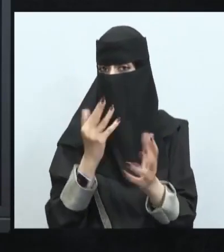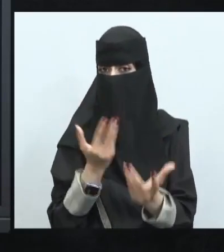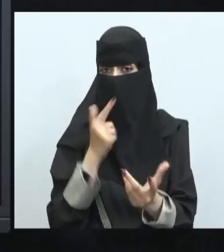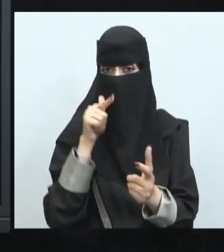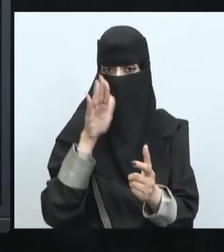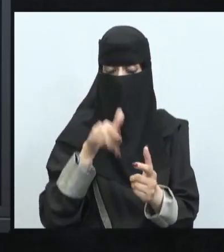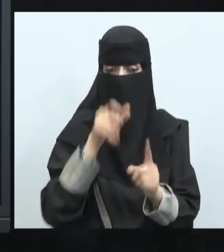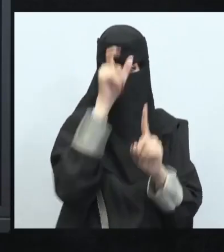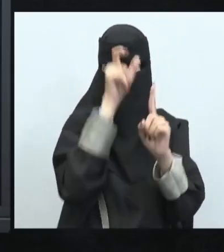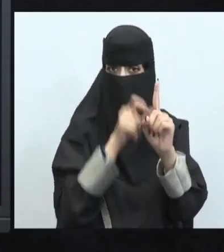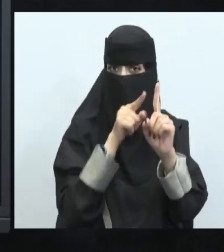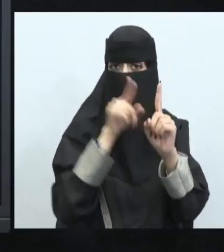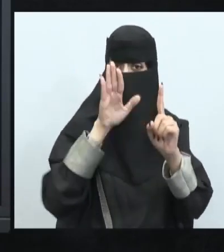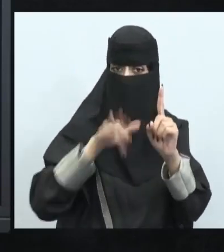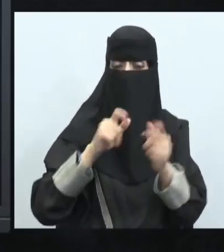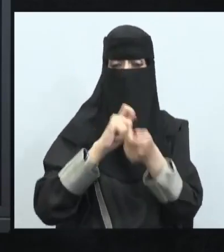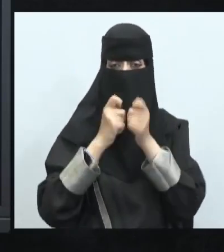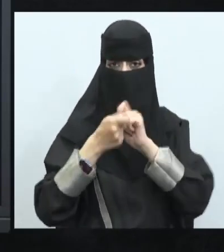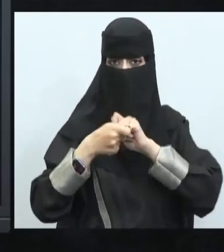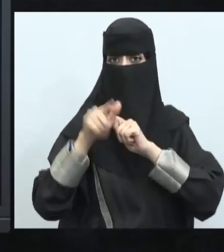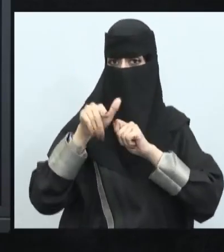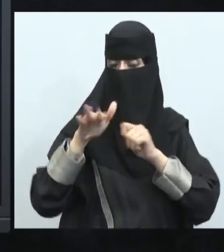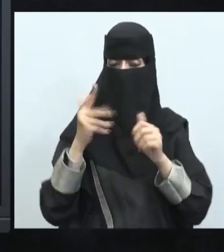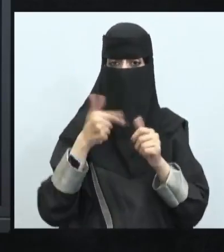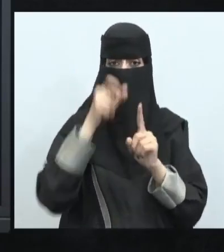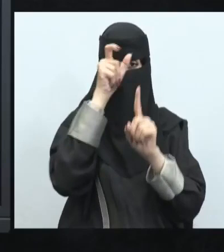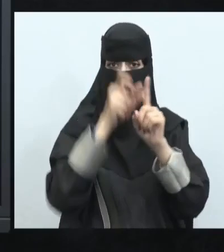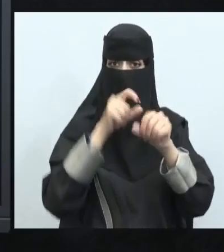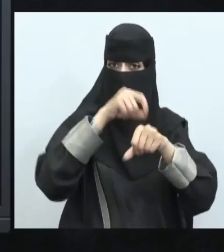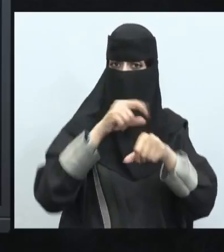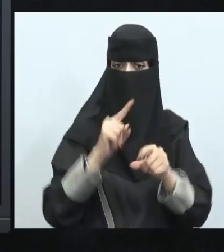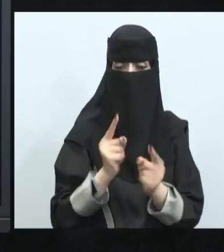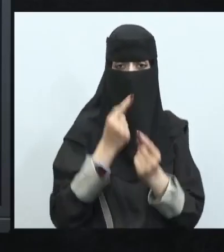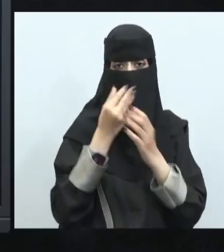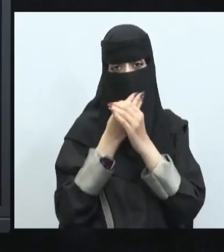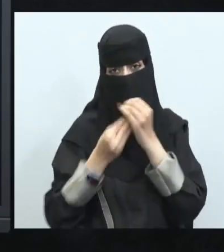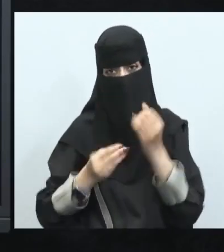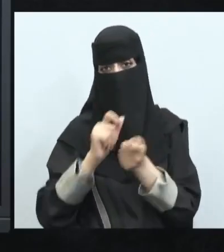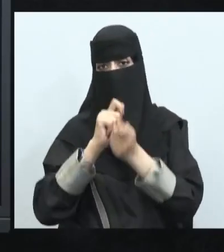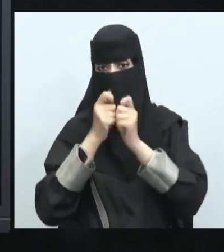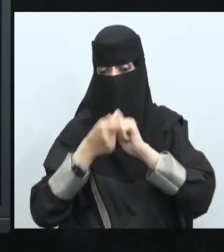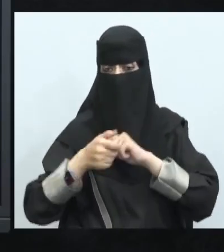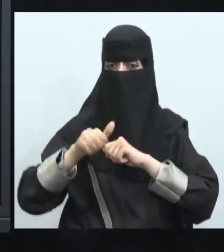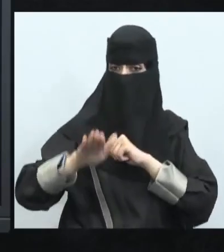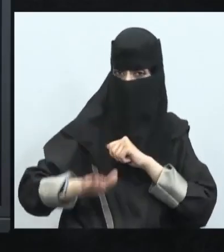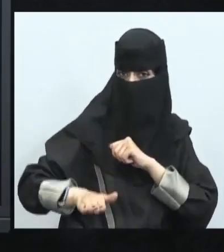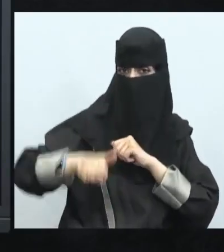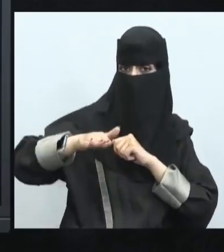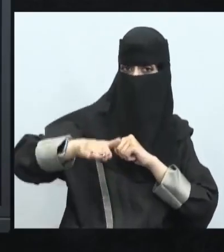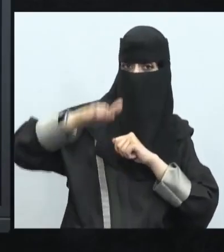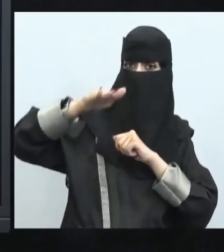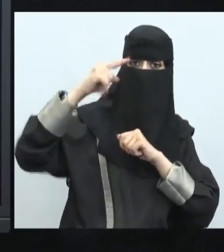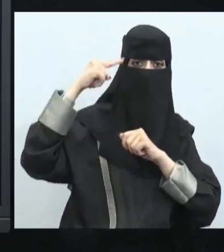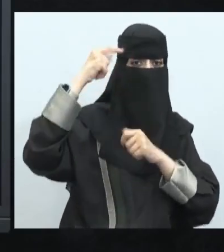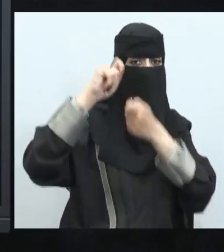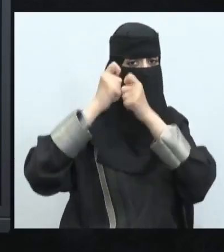من طبيعه الاشخاص ان يكون هنالك تغيير فالانسان بطبعه حينما يولد يتغير ويكبر ويتغير تفكيره